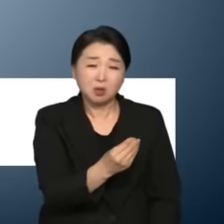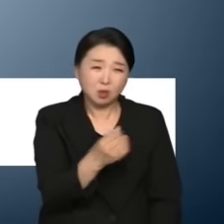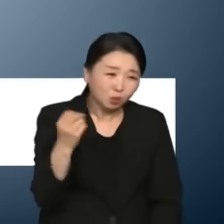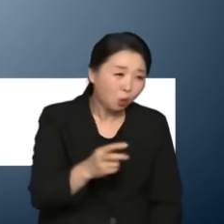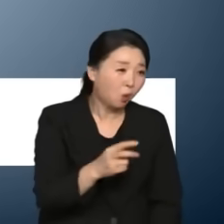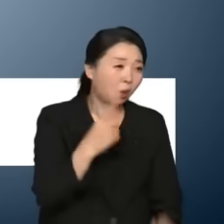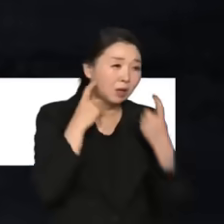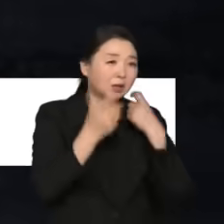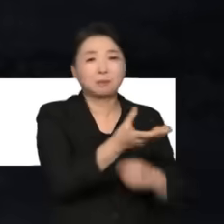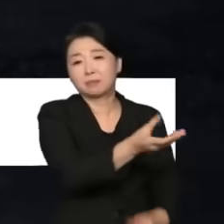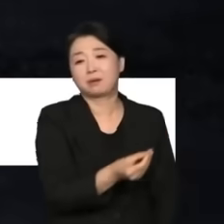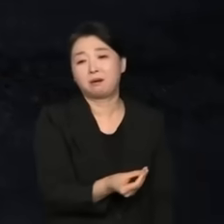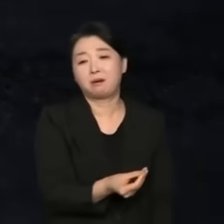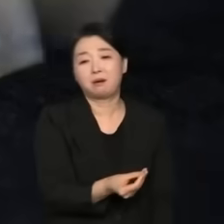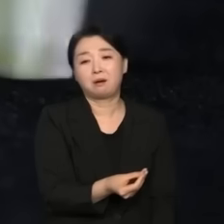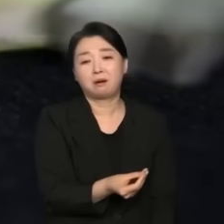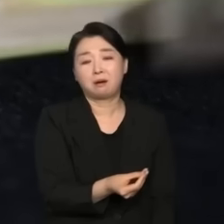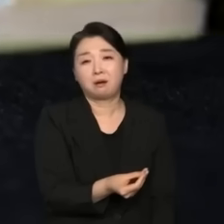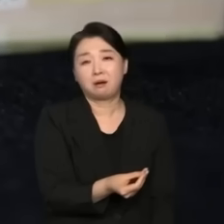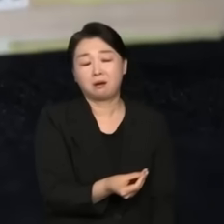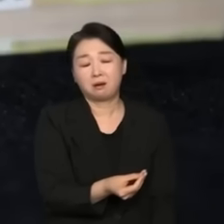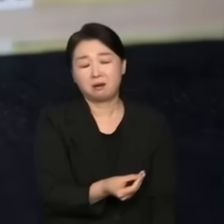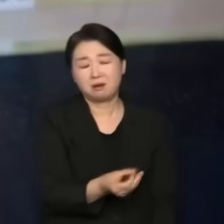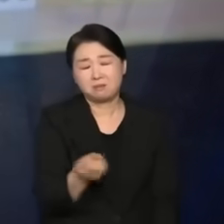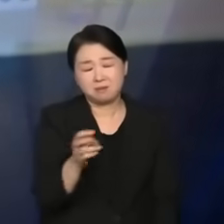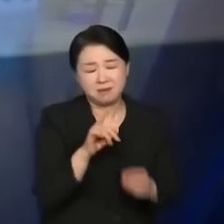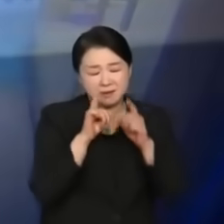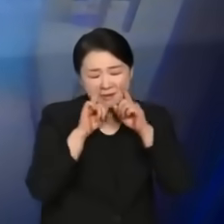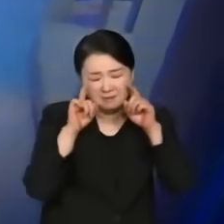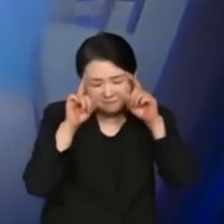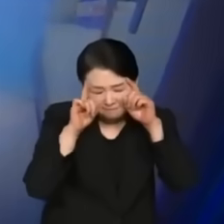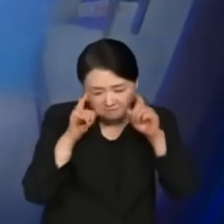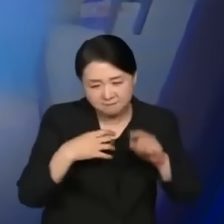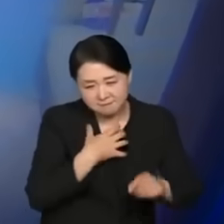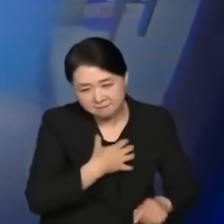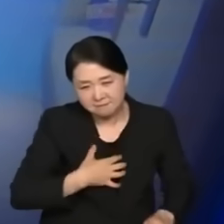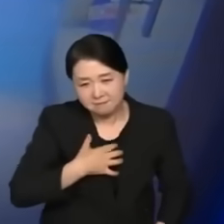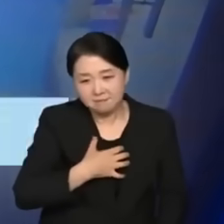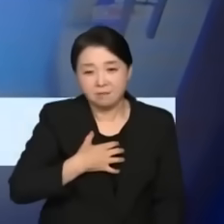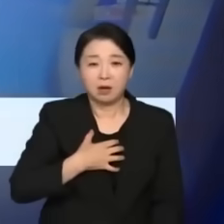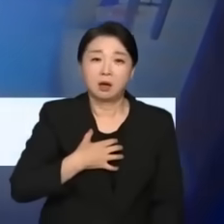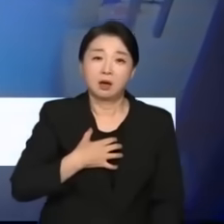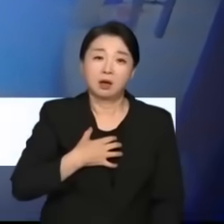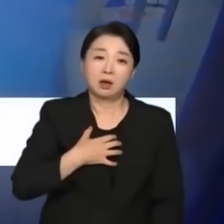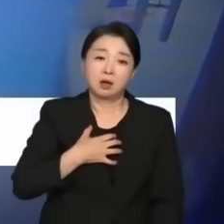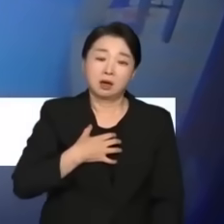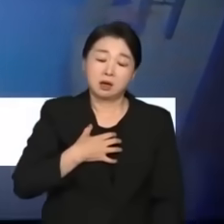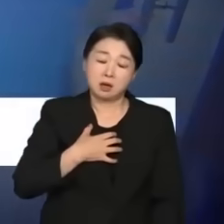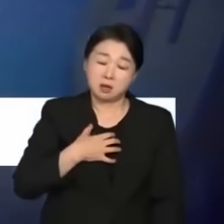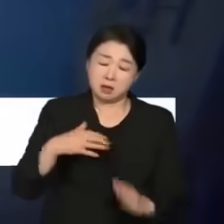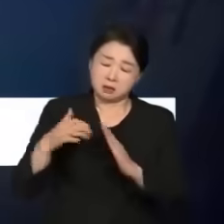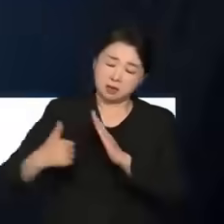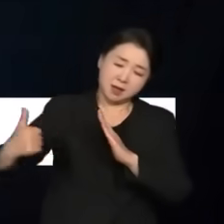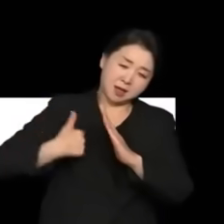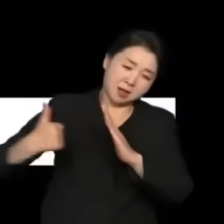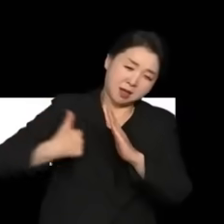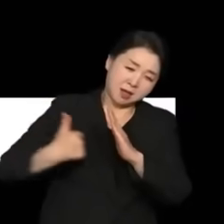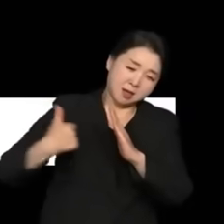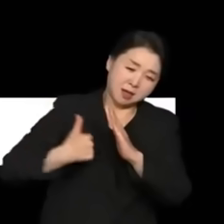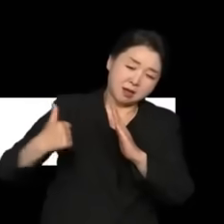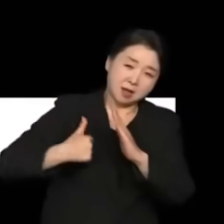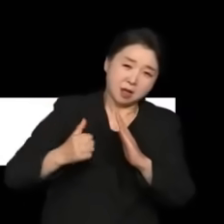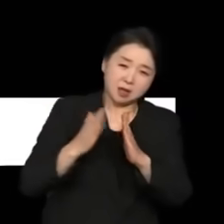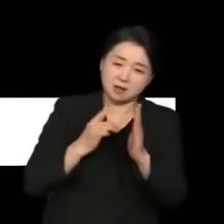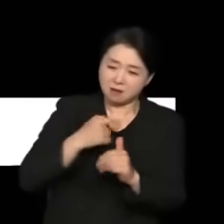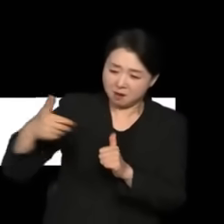되는 거죠 사체를 그리고 지옥이 시작됐습니다 밤낮을 가리지 않은 사채업자의 방문이 이어지고 가족이 받는